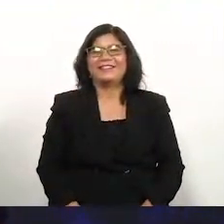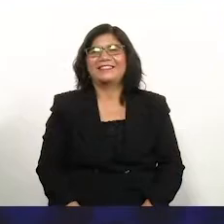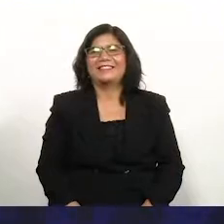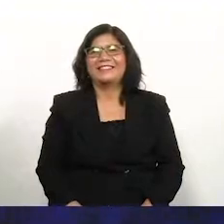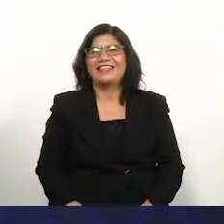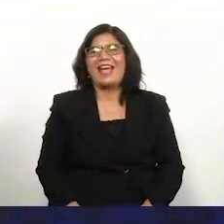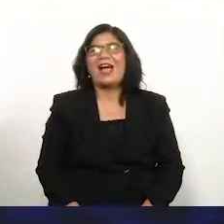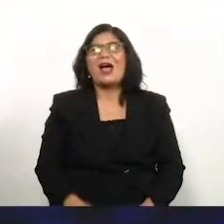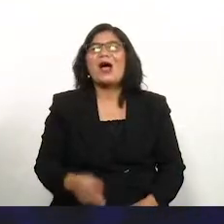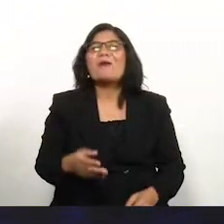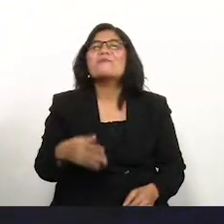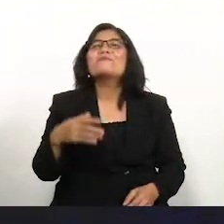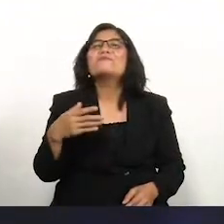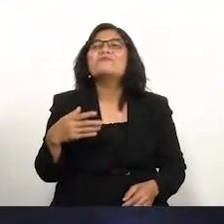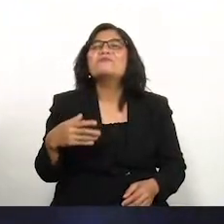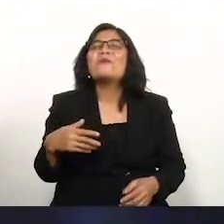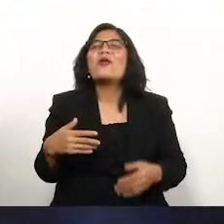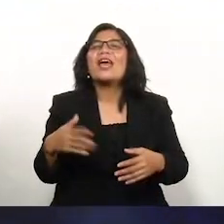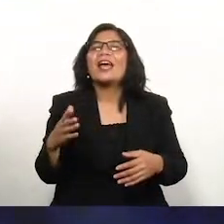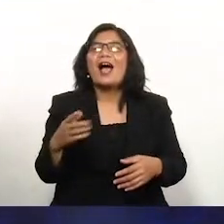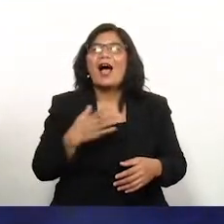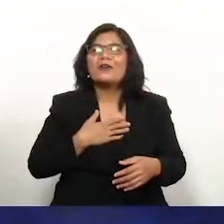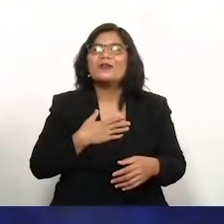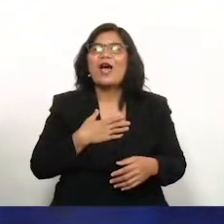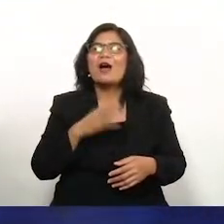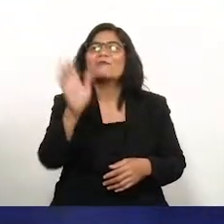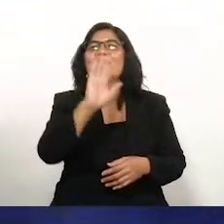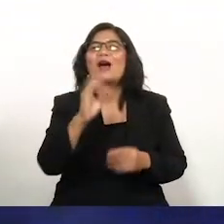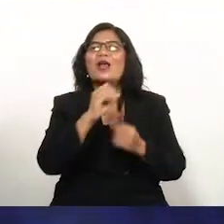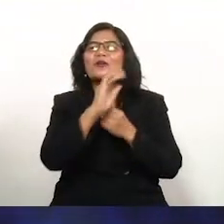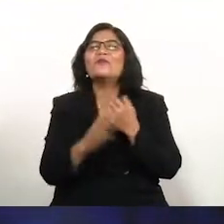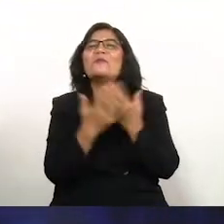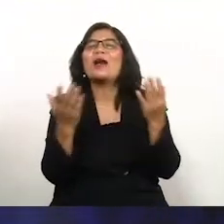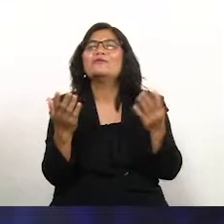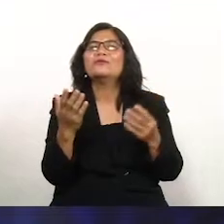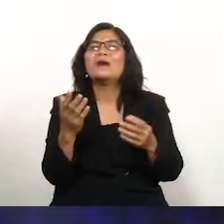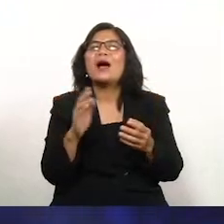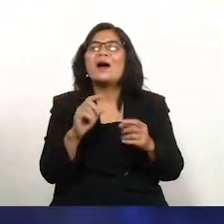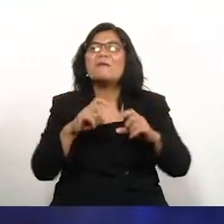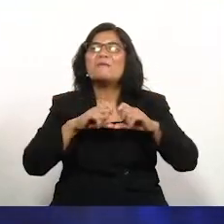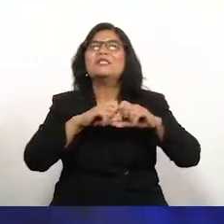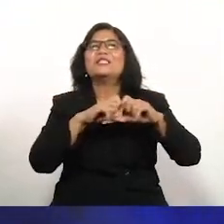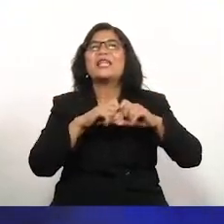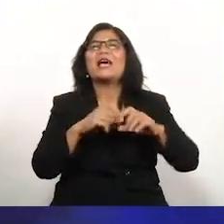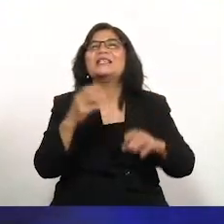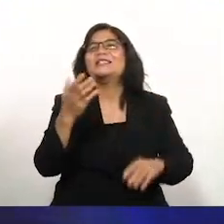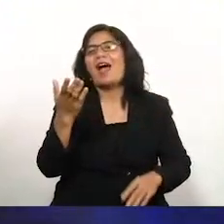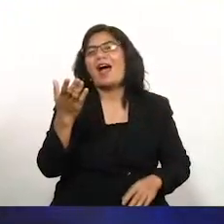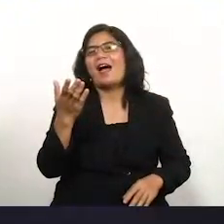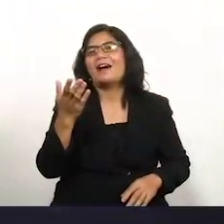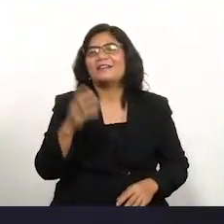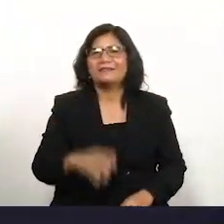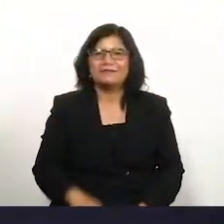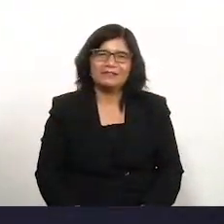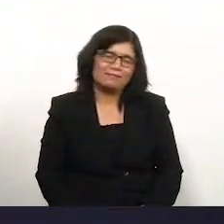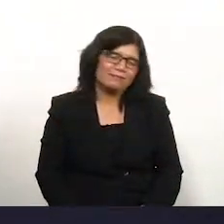Hah Bolehkah aku yang bukan umat lupa mencintaimu hahaha aduh